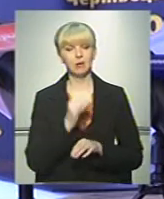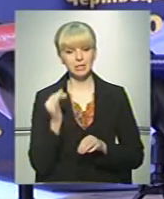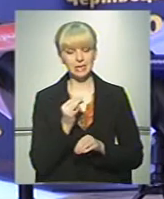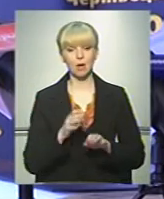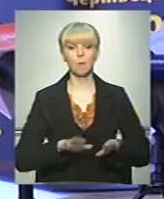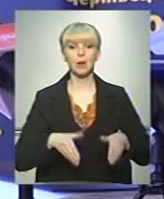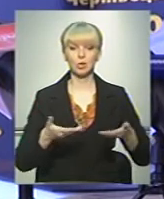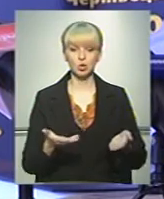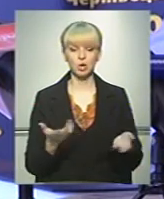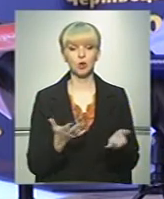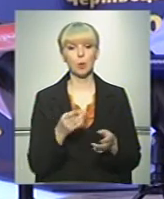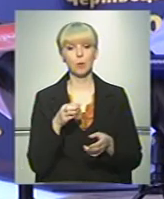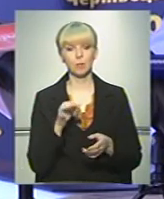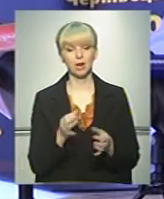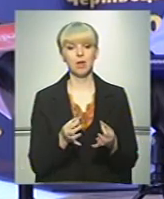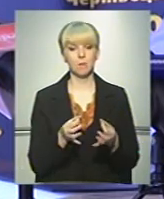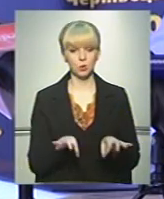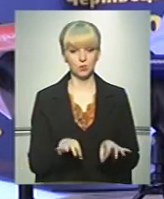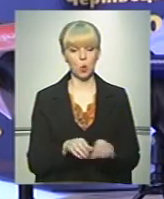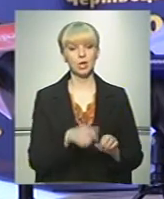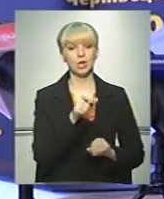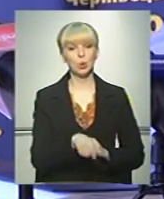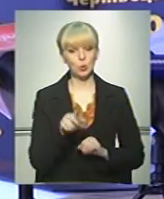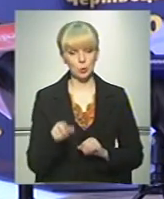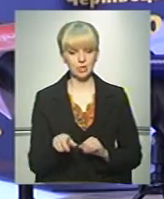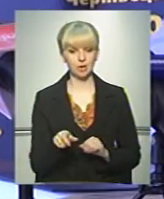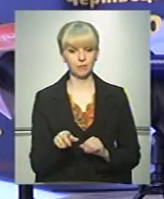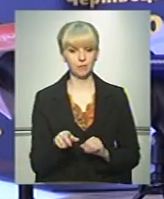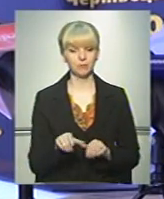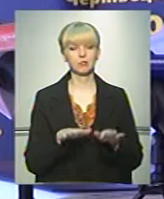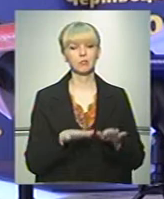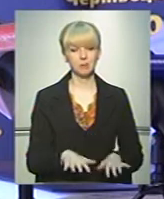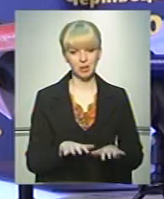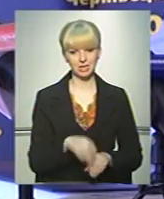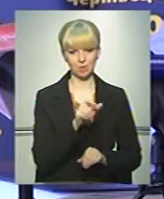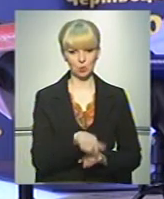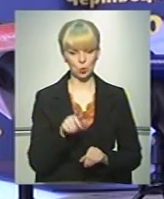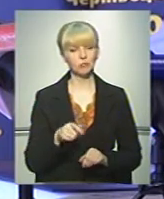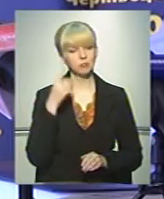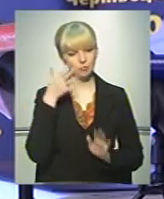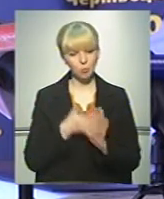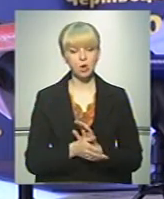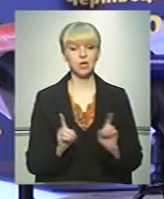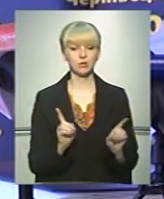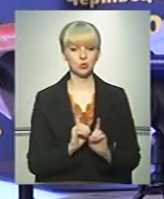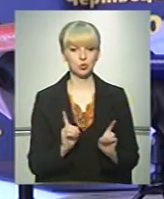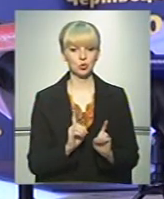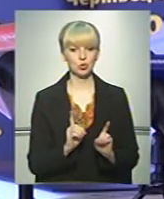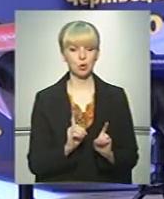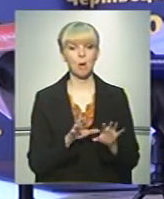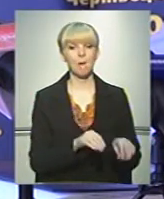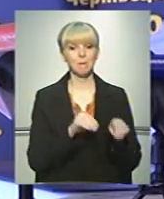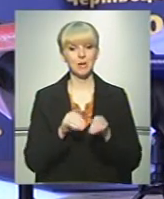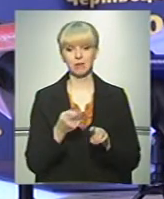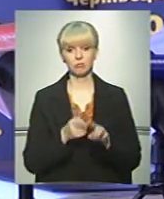цікаві пропозиції, які б дозволили людям, місцевим людям, зрозуміти, що переселенці –